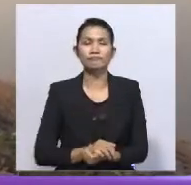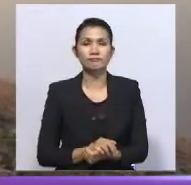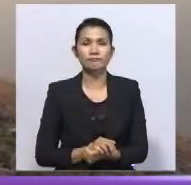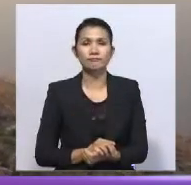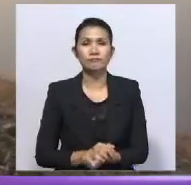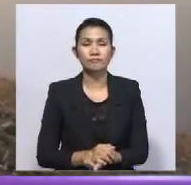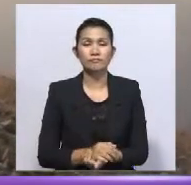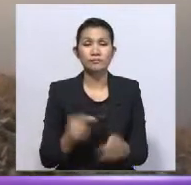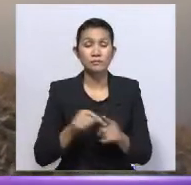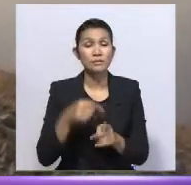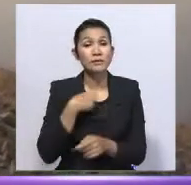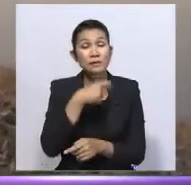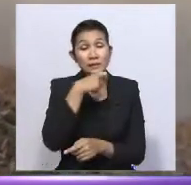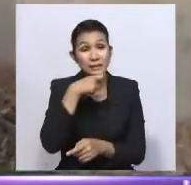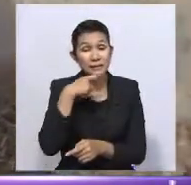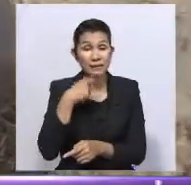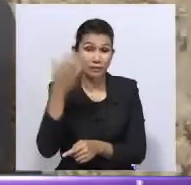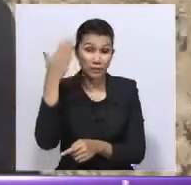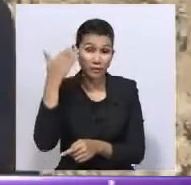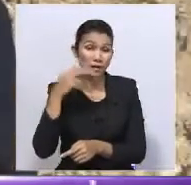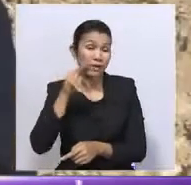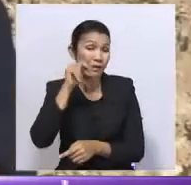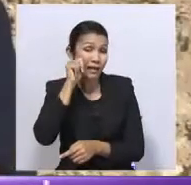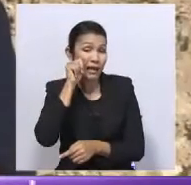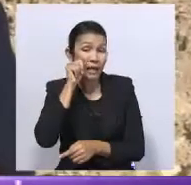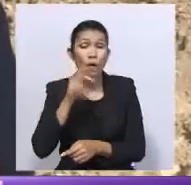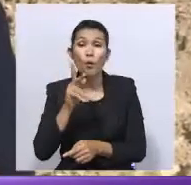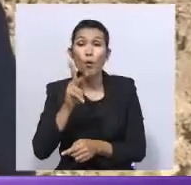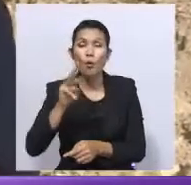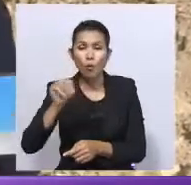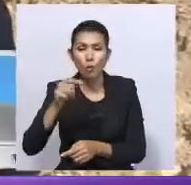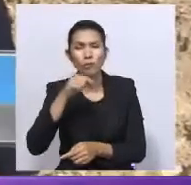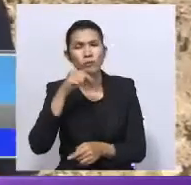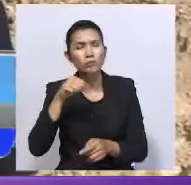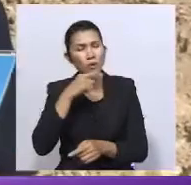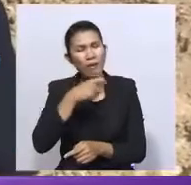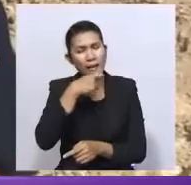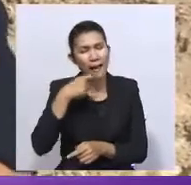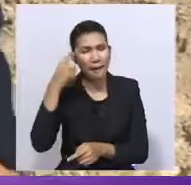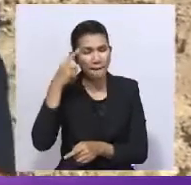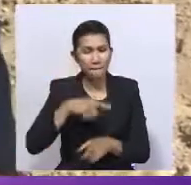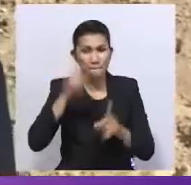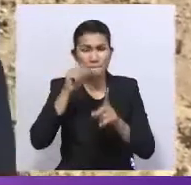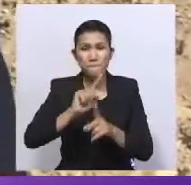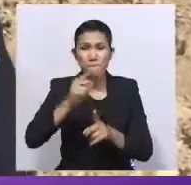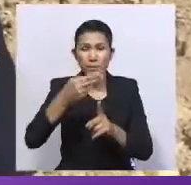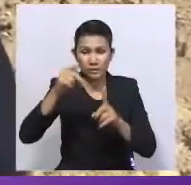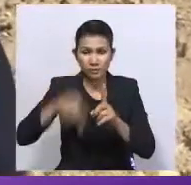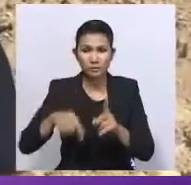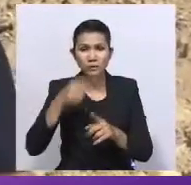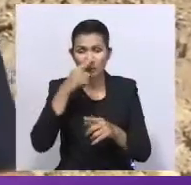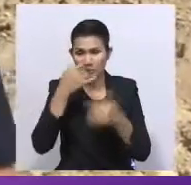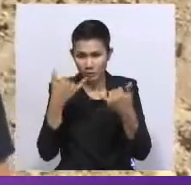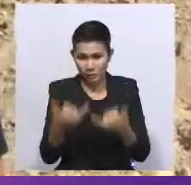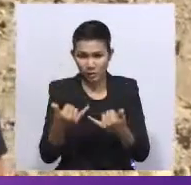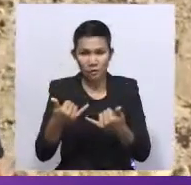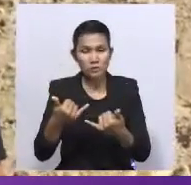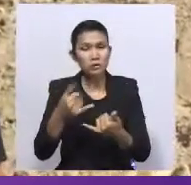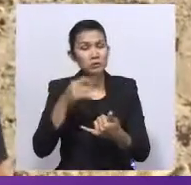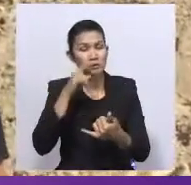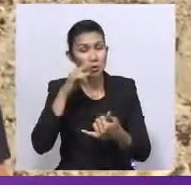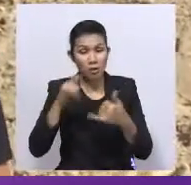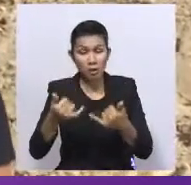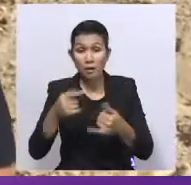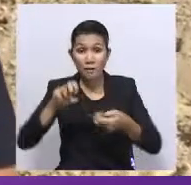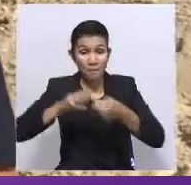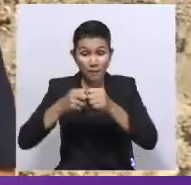แล้งเดิมท้ายเขื่อนแม่กวงนะครับบวกปลูกฤดูแล้งประมาณ 17,000 ไร่แต่ถ้าตรงนี้เสร็จได้ประมาณ 76,000 นั่นคือเกือบ4เท่า